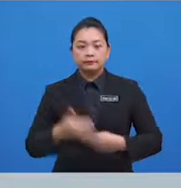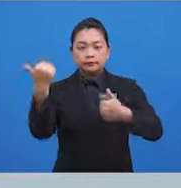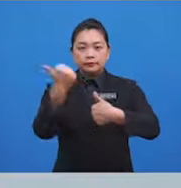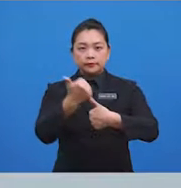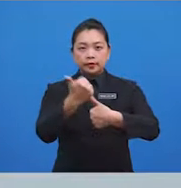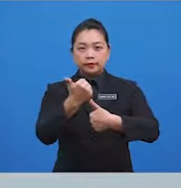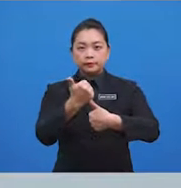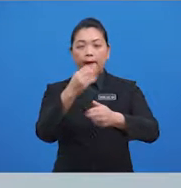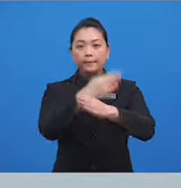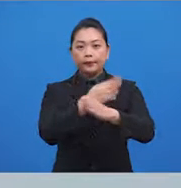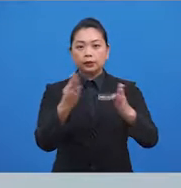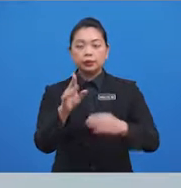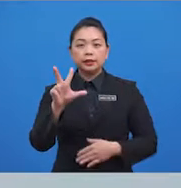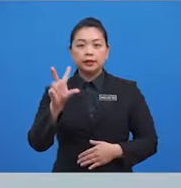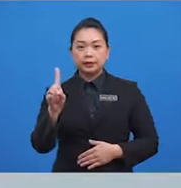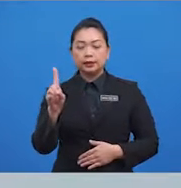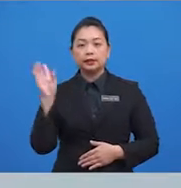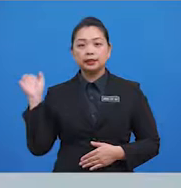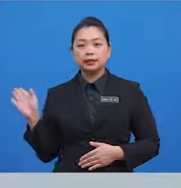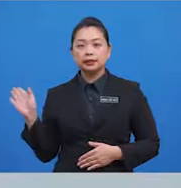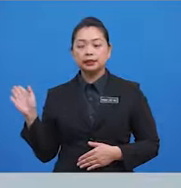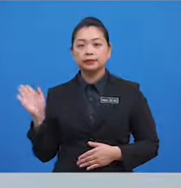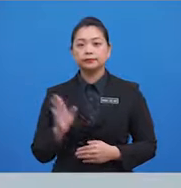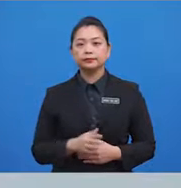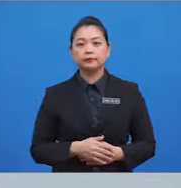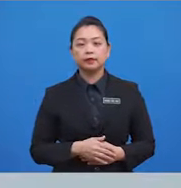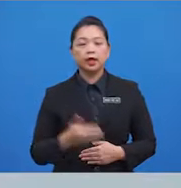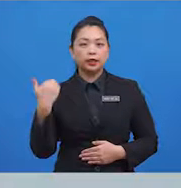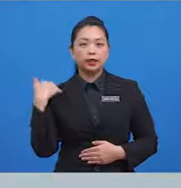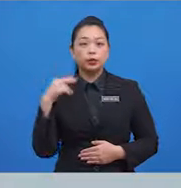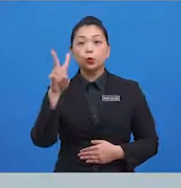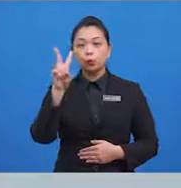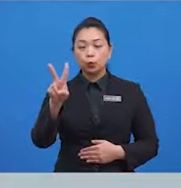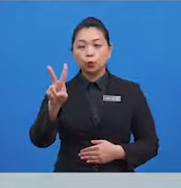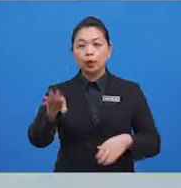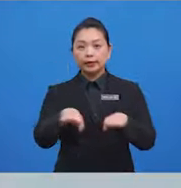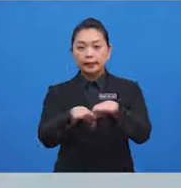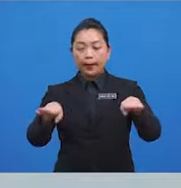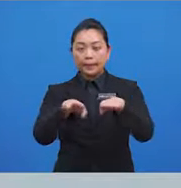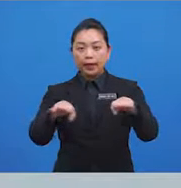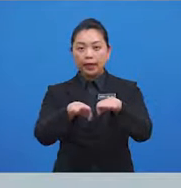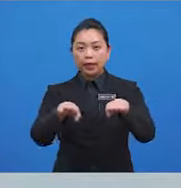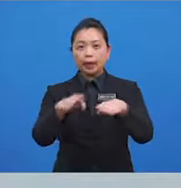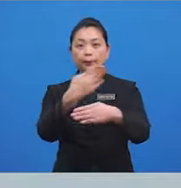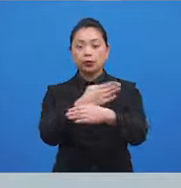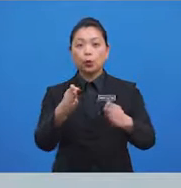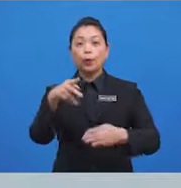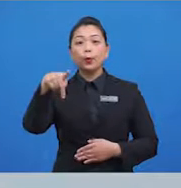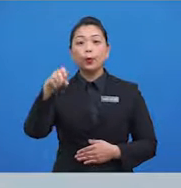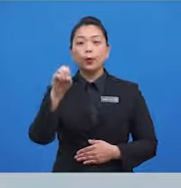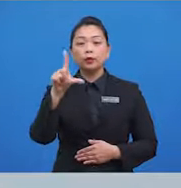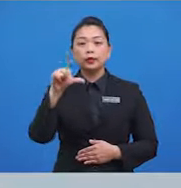Pertama, bentuk 3D prisma. Prisma mempunyai dua tapak rata berbentuk